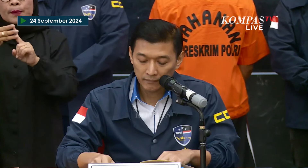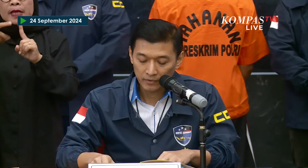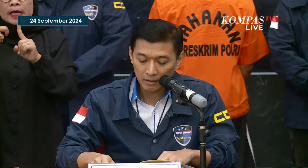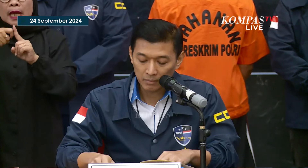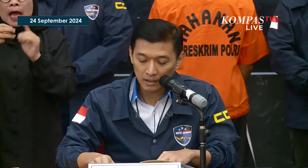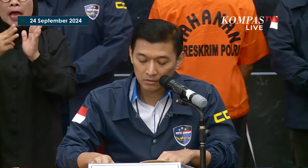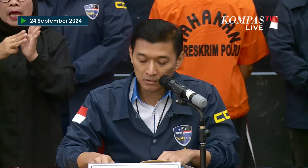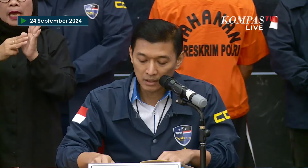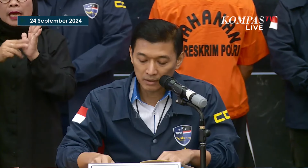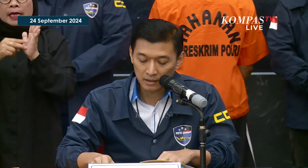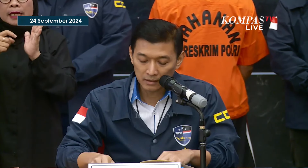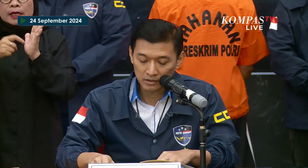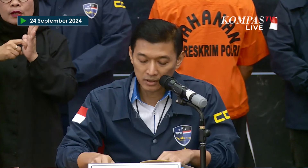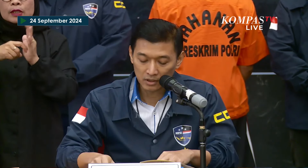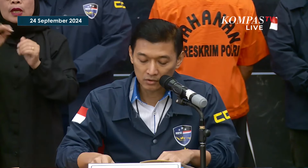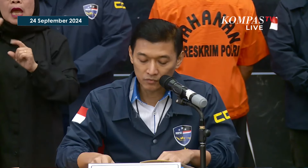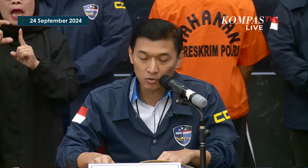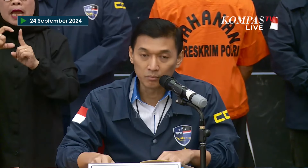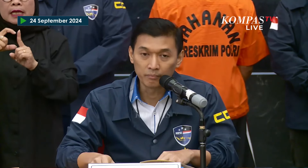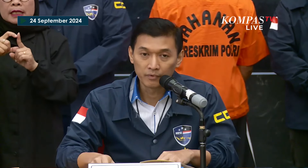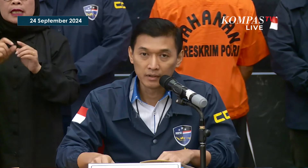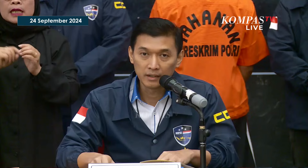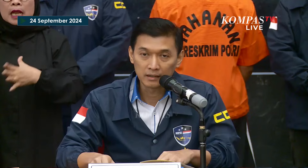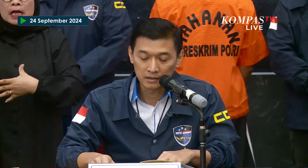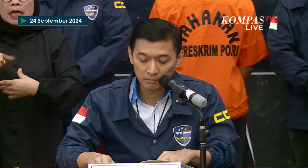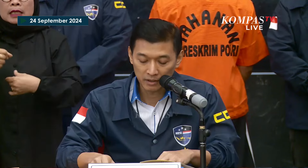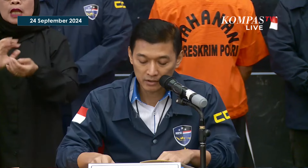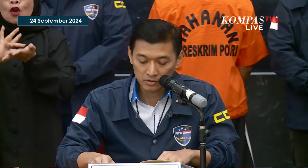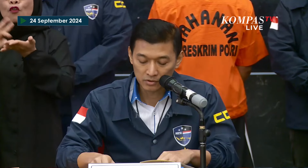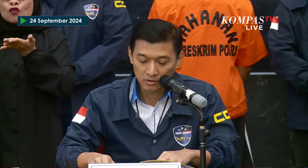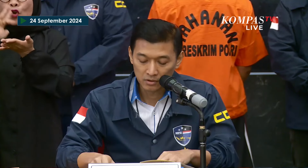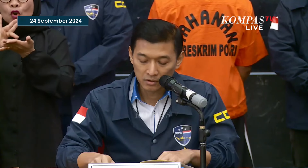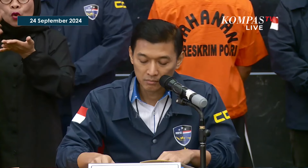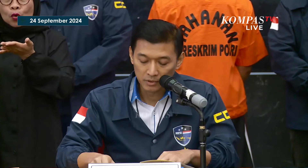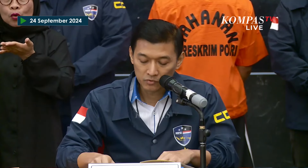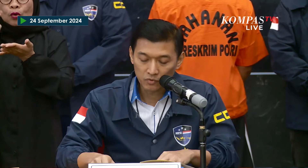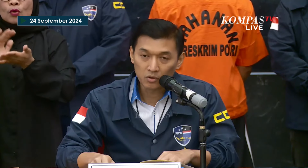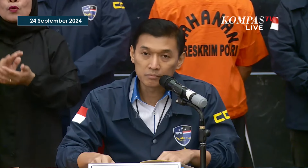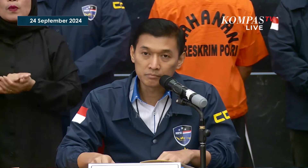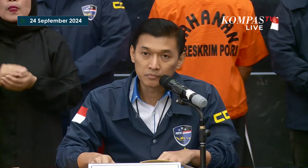1data.asn.bkn.go.id yang pelaku dapatkan dari salah satu forum di